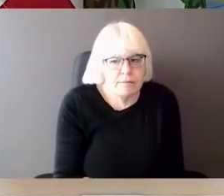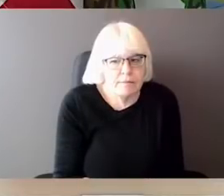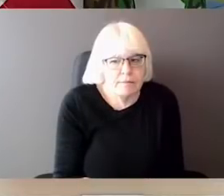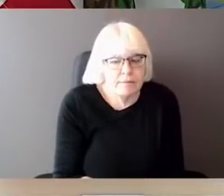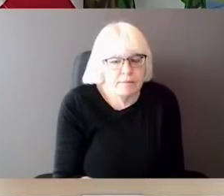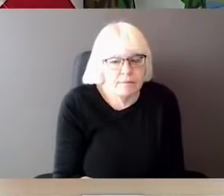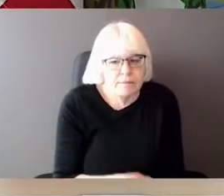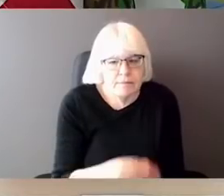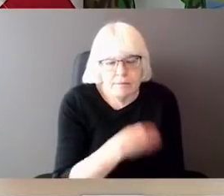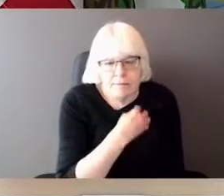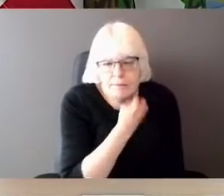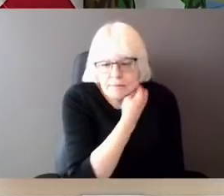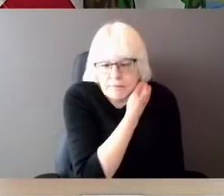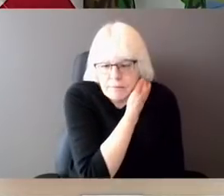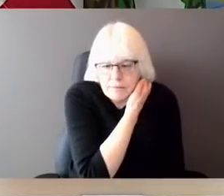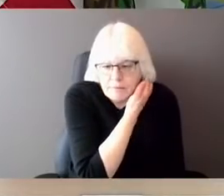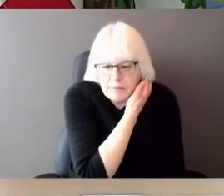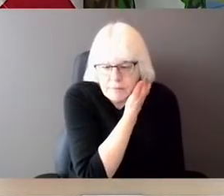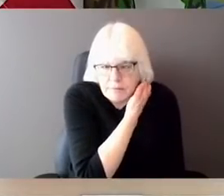annoncer aujourd'hui. On